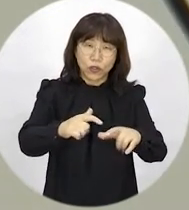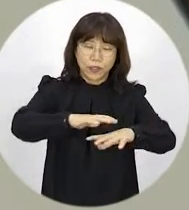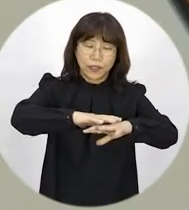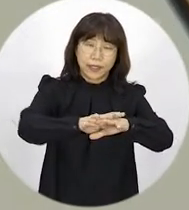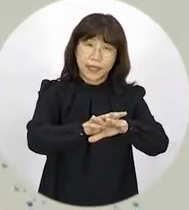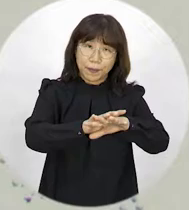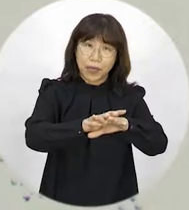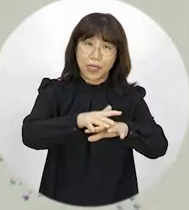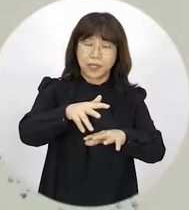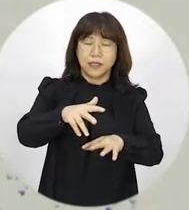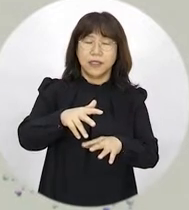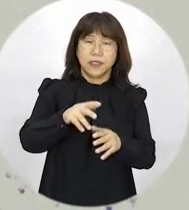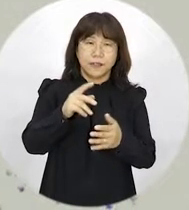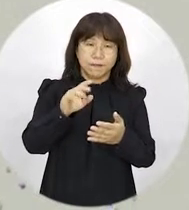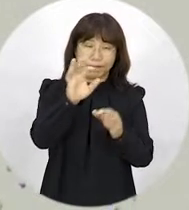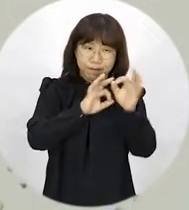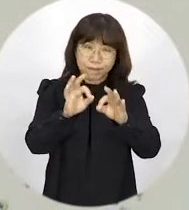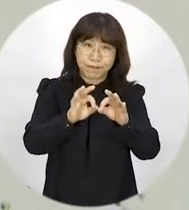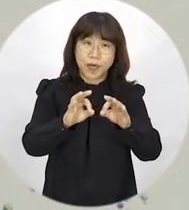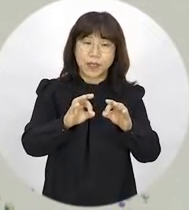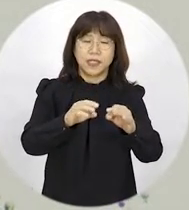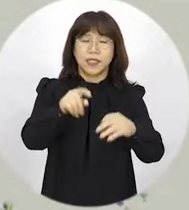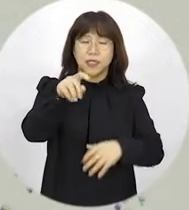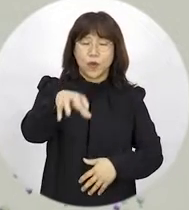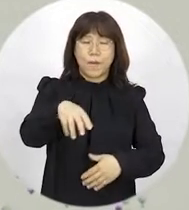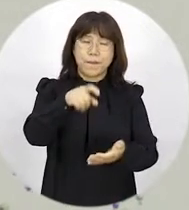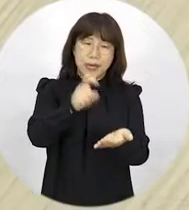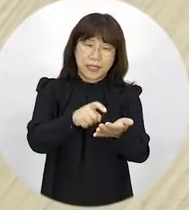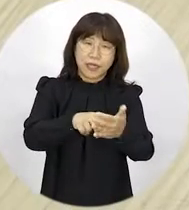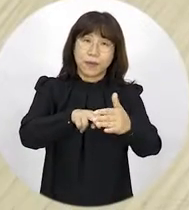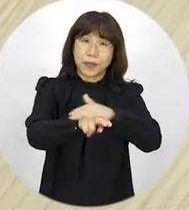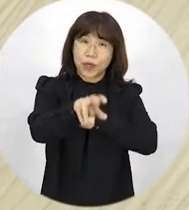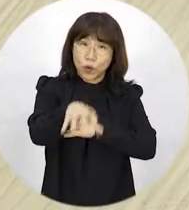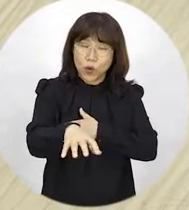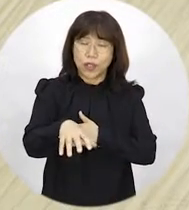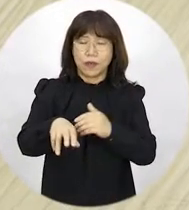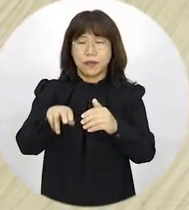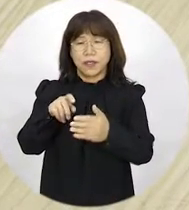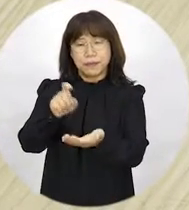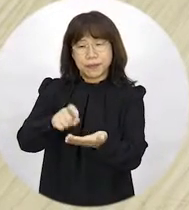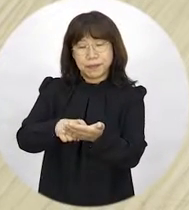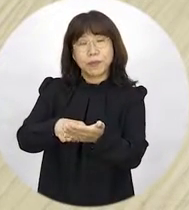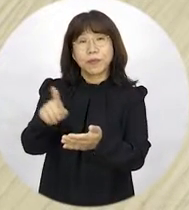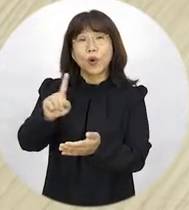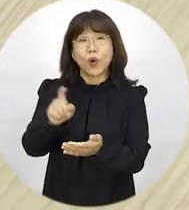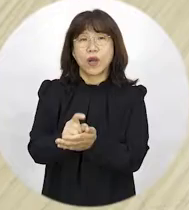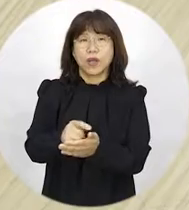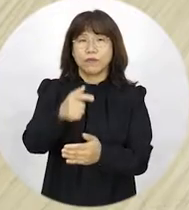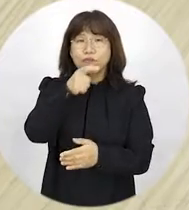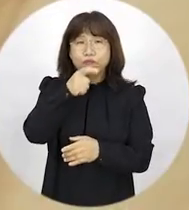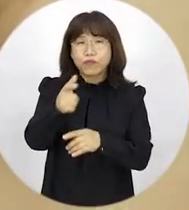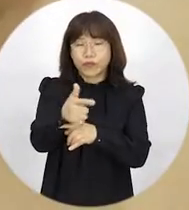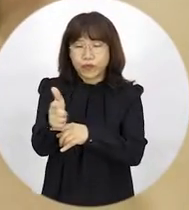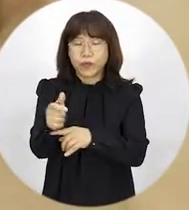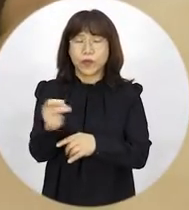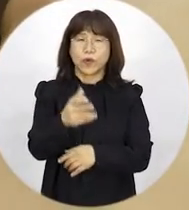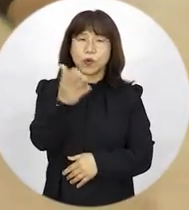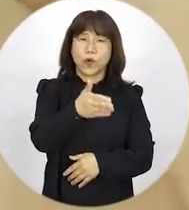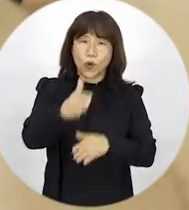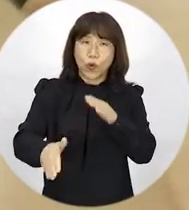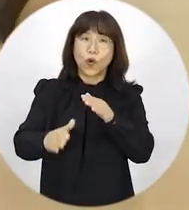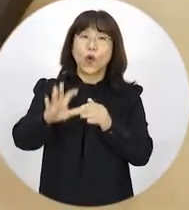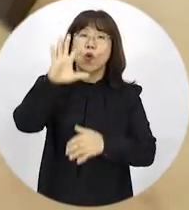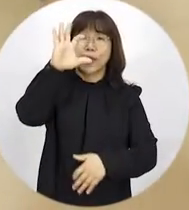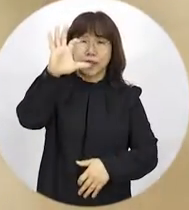지도 앱을 설치하면 지역 내 비상 대피시설, 비상 소화시설, 공중화장실 등 일반 지도로는 확인하기